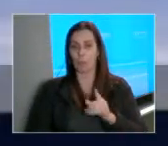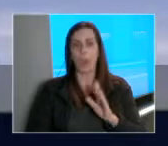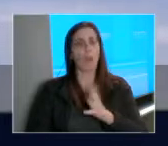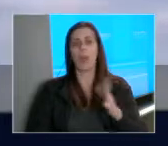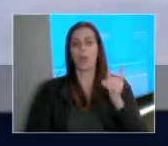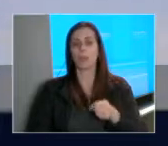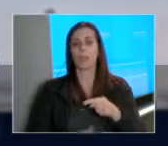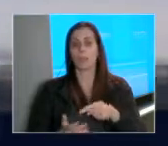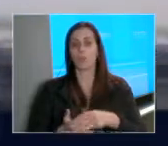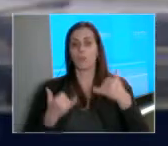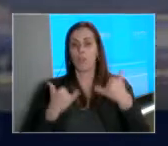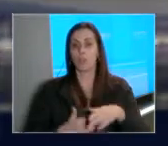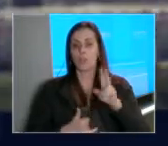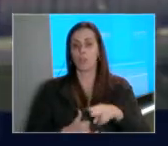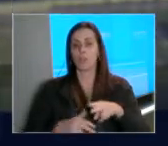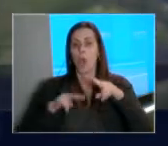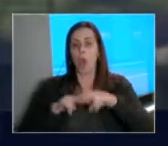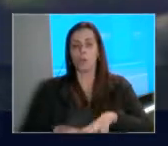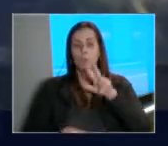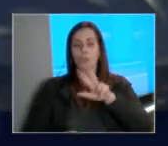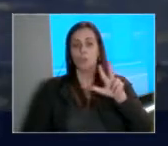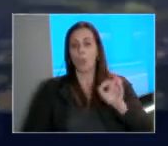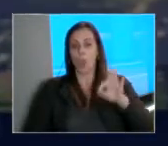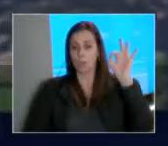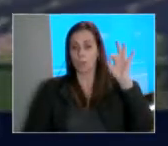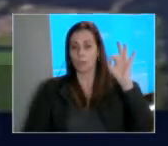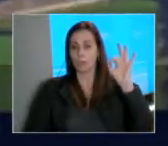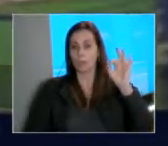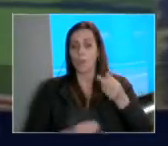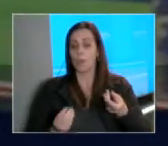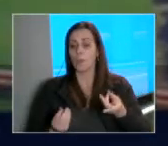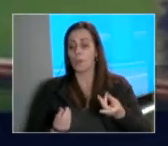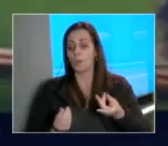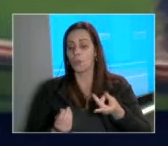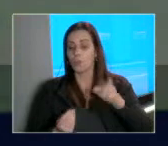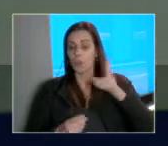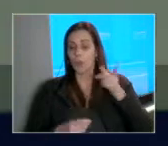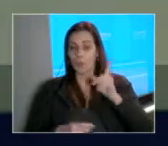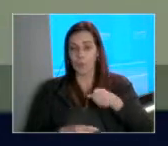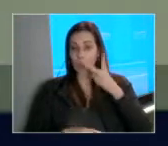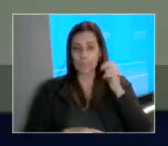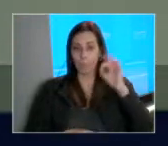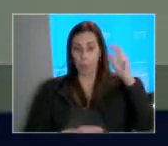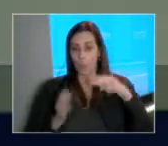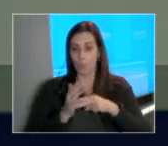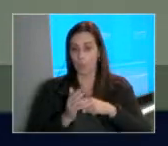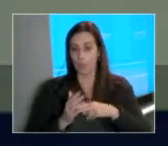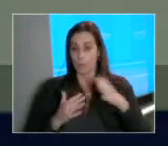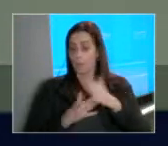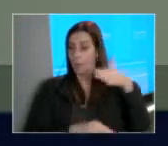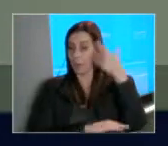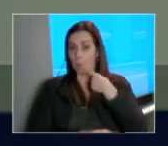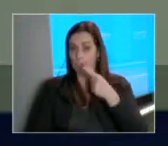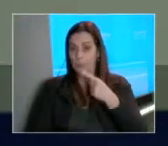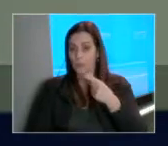לא צריך? כיוון שהיום יש עודף של 33% מעבר לצריכה המקסימלית, שצריך רק 20%. מבקר המדינה